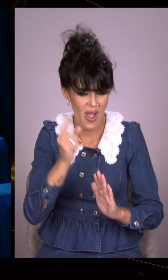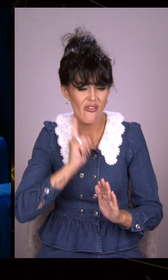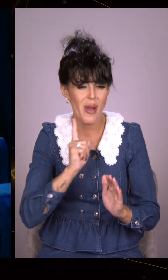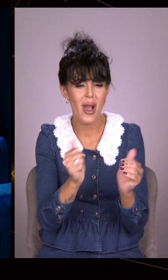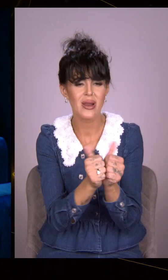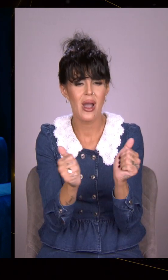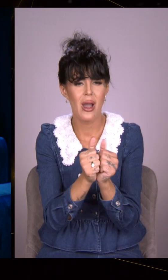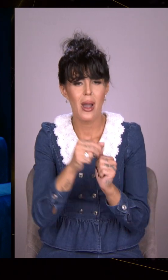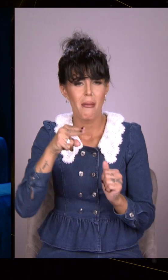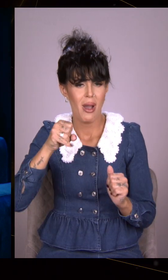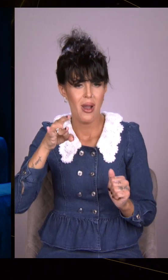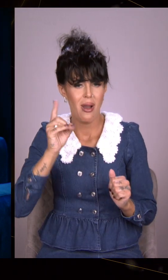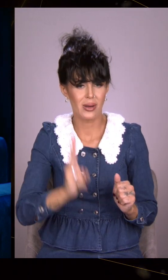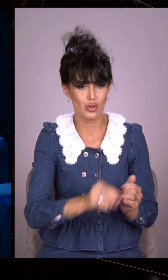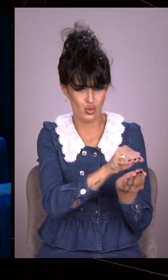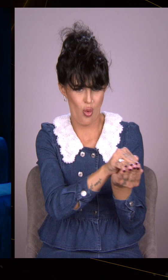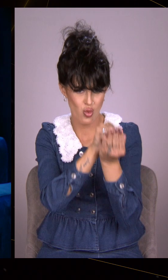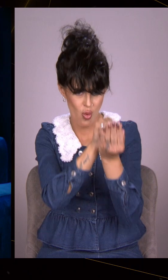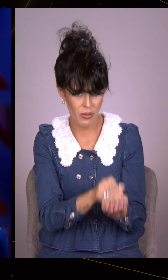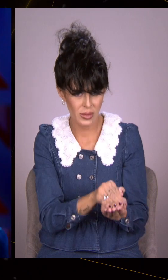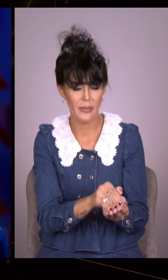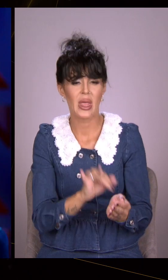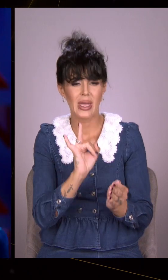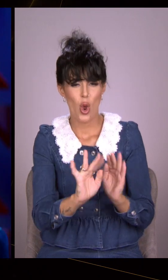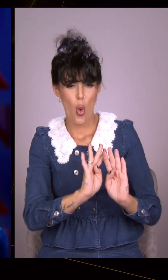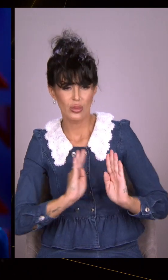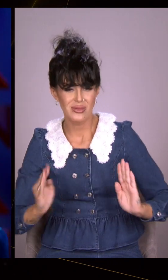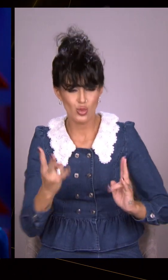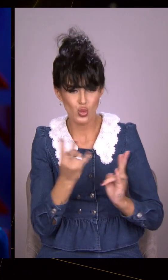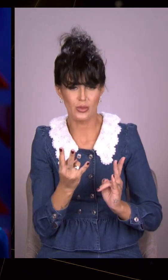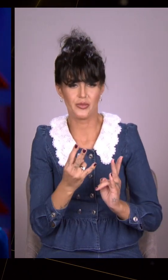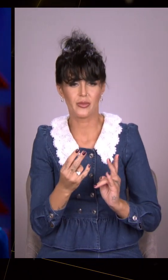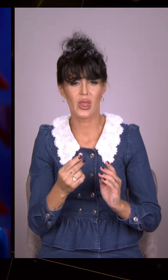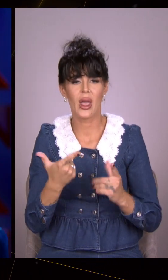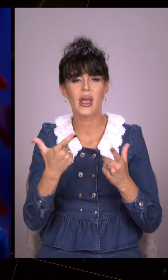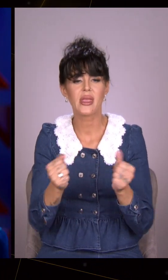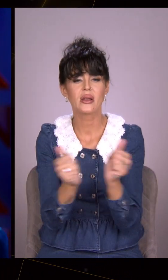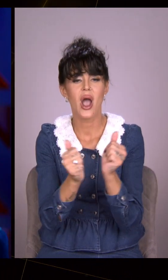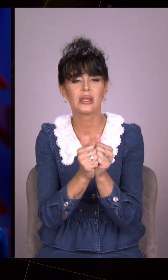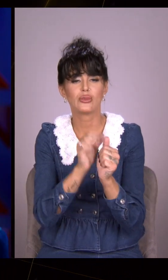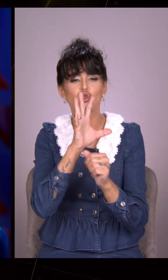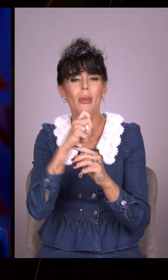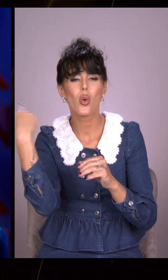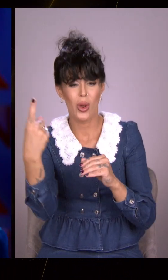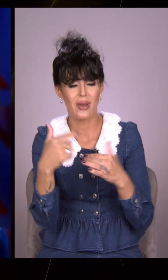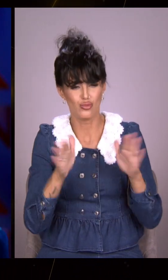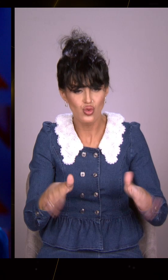парку, але в огорожі того, що там, де вигулюють собак, але того, що